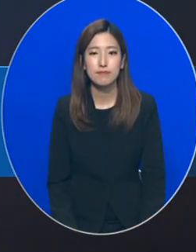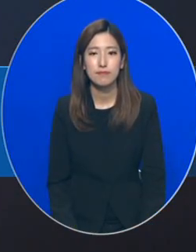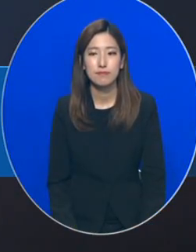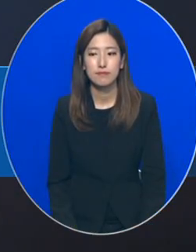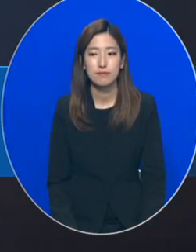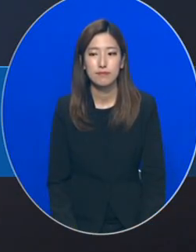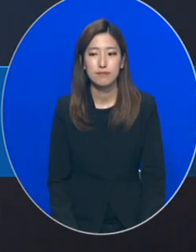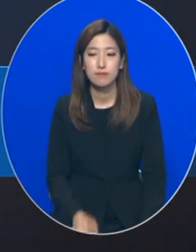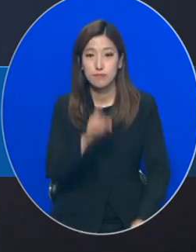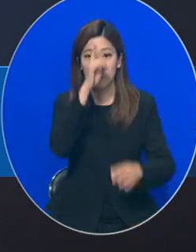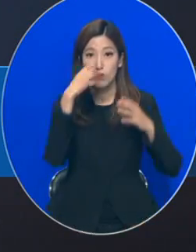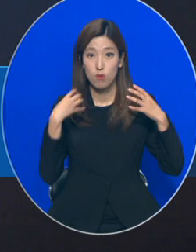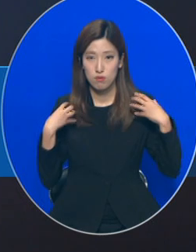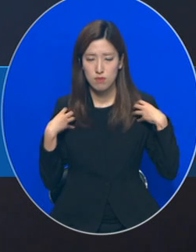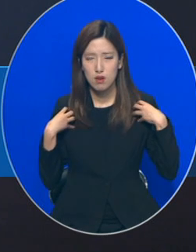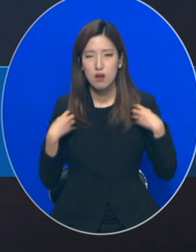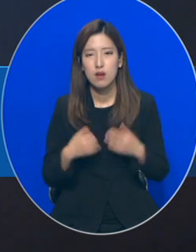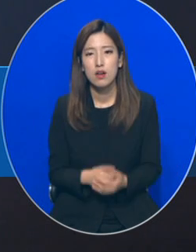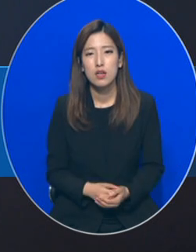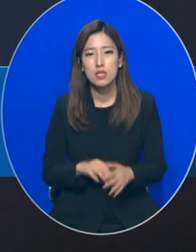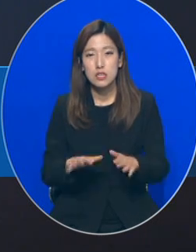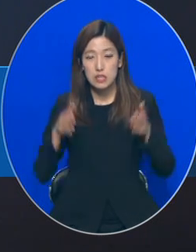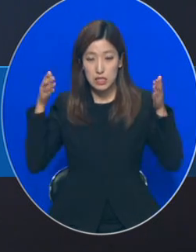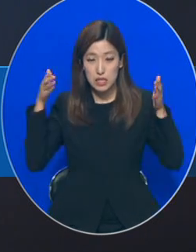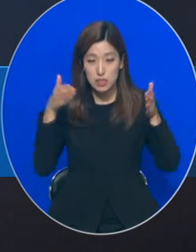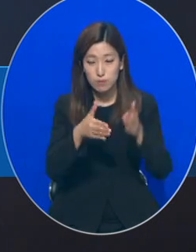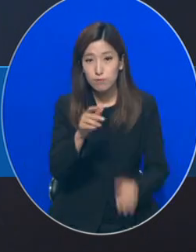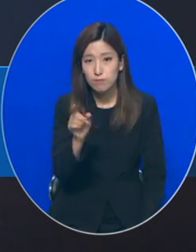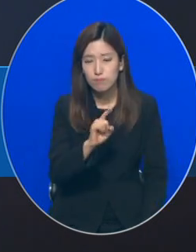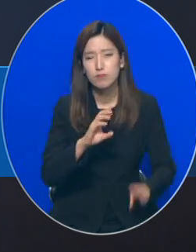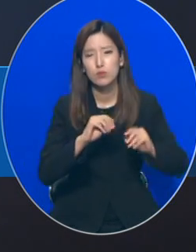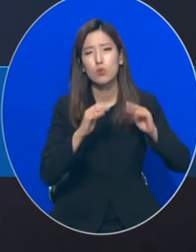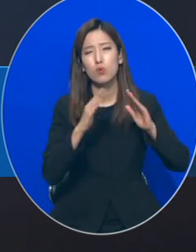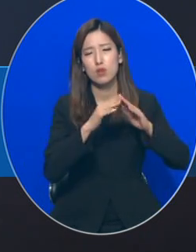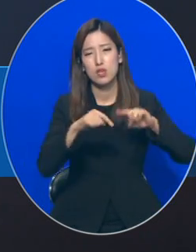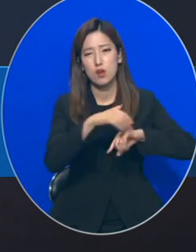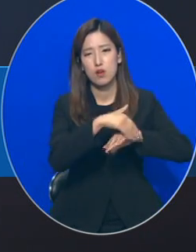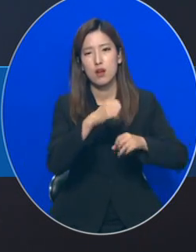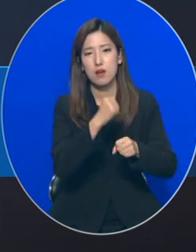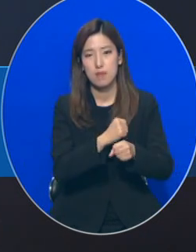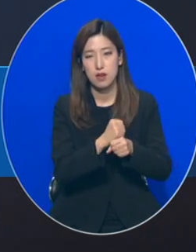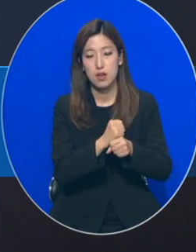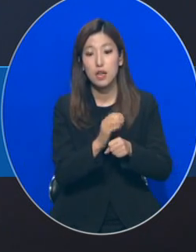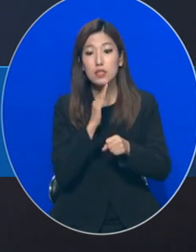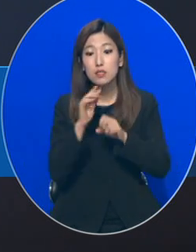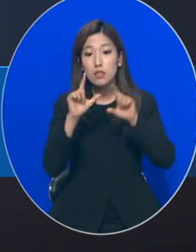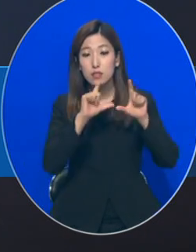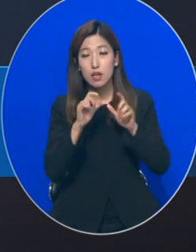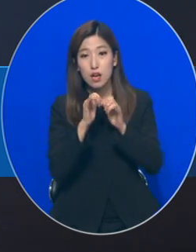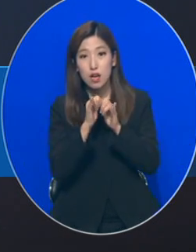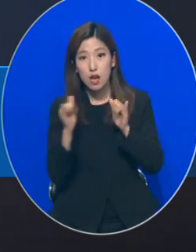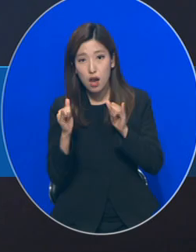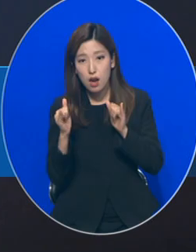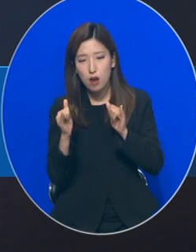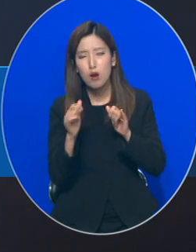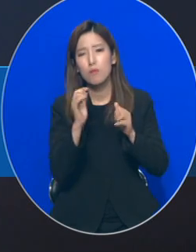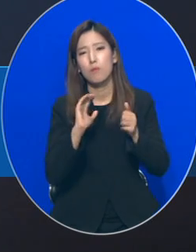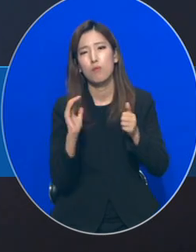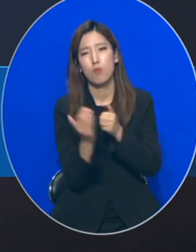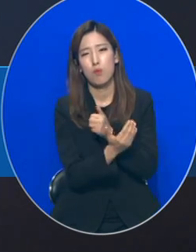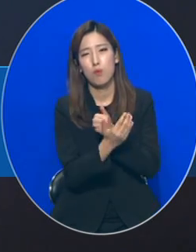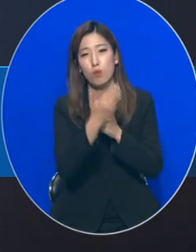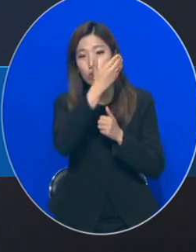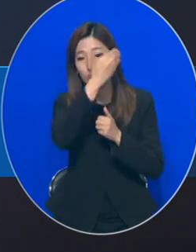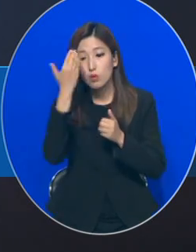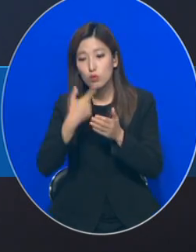최선을 다해 부동산 투기를 억제하고 실수요자를 보호하며 서민들과 청년들의 주거 안정을